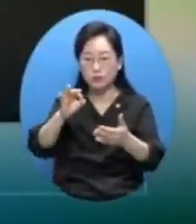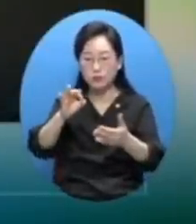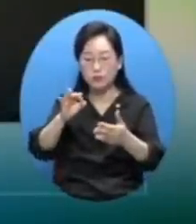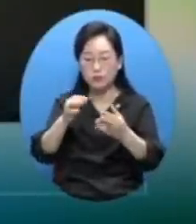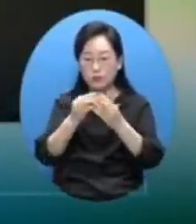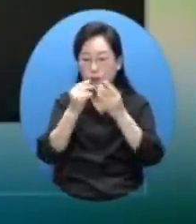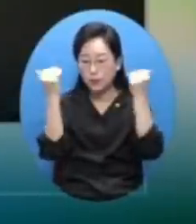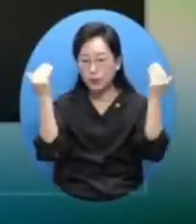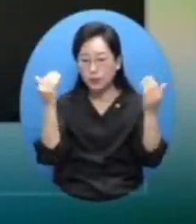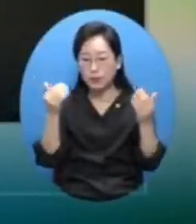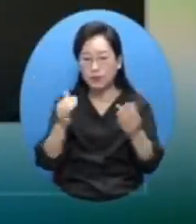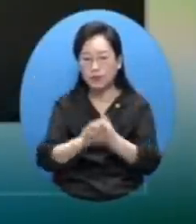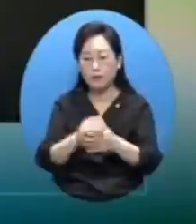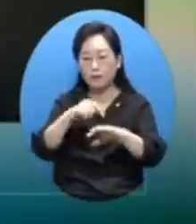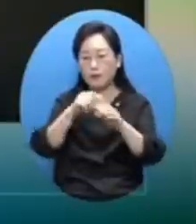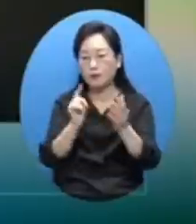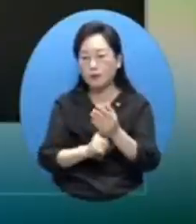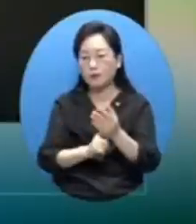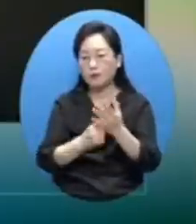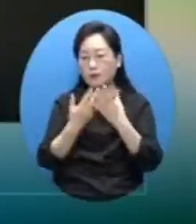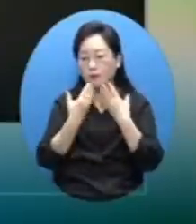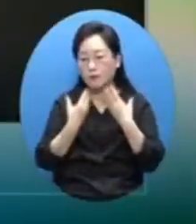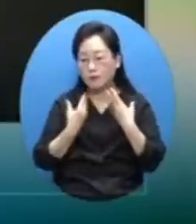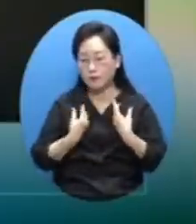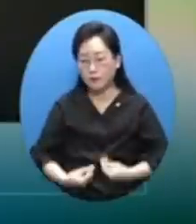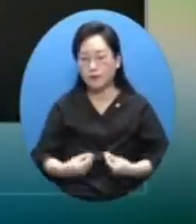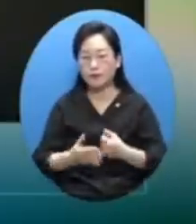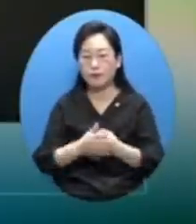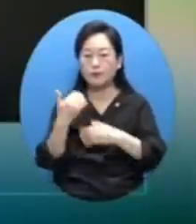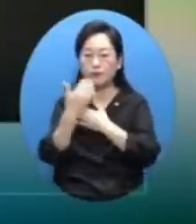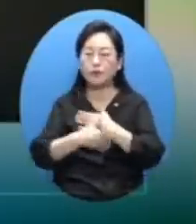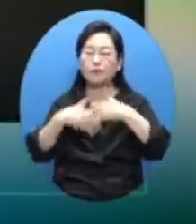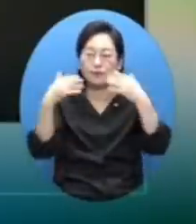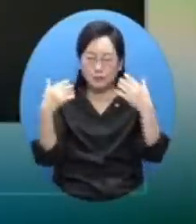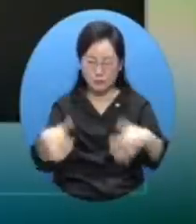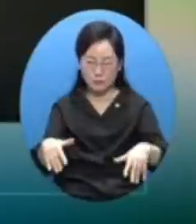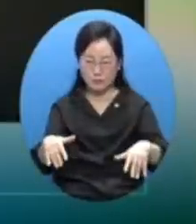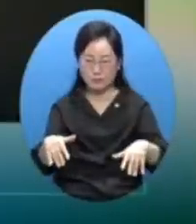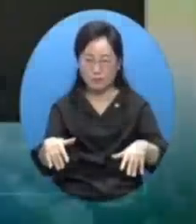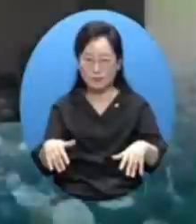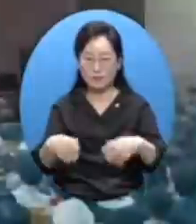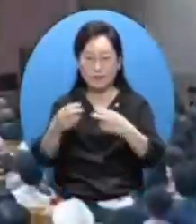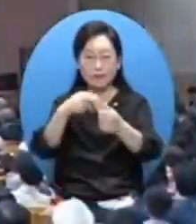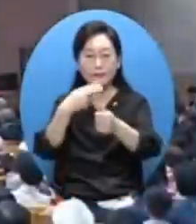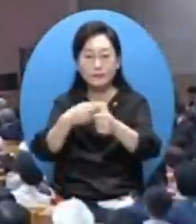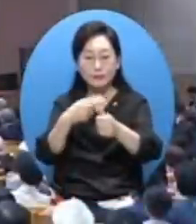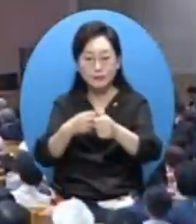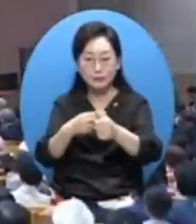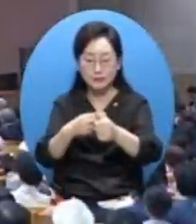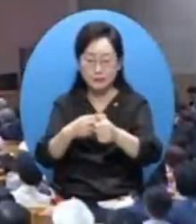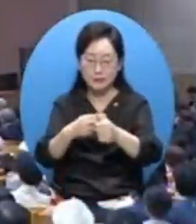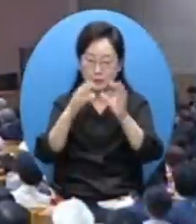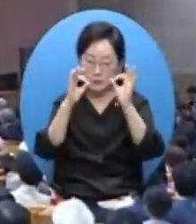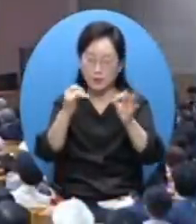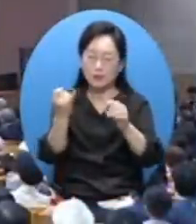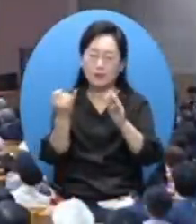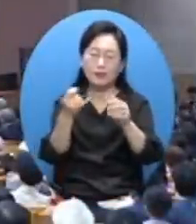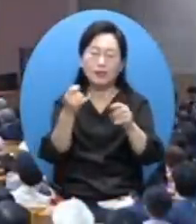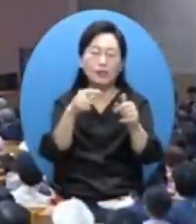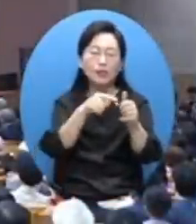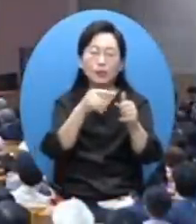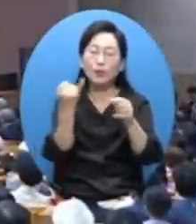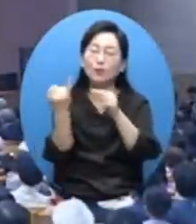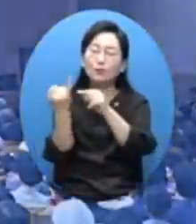잃고 마음에 낙심돼서 몸이 약해졌습니다 의사가 당신 부인은 좀 휴식이 필요합니다